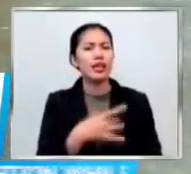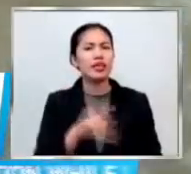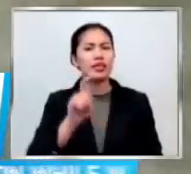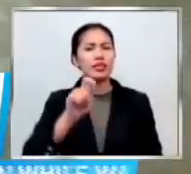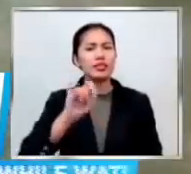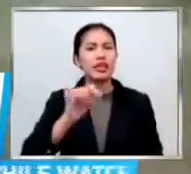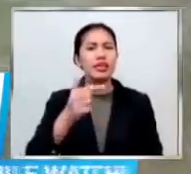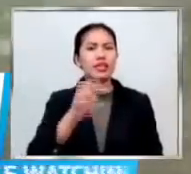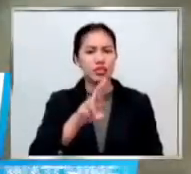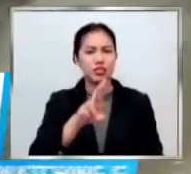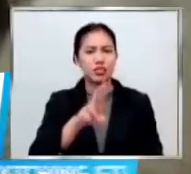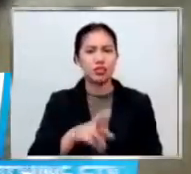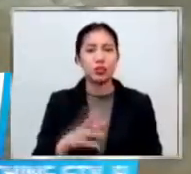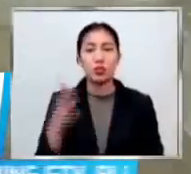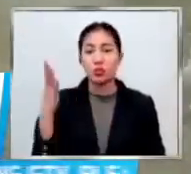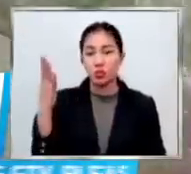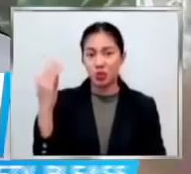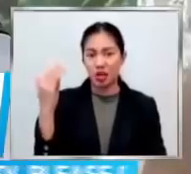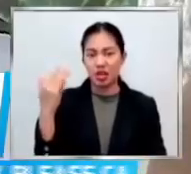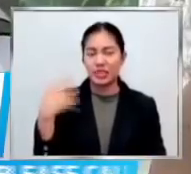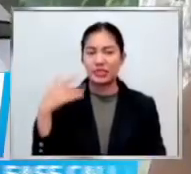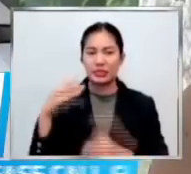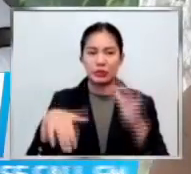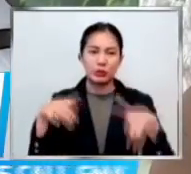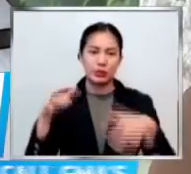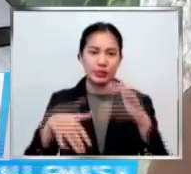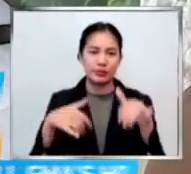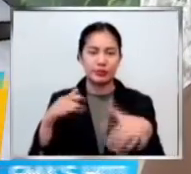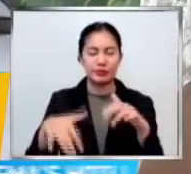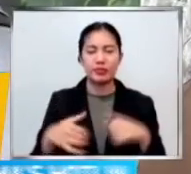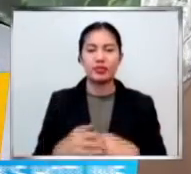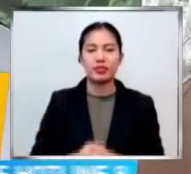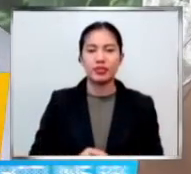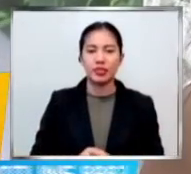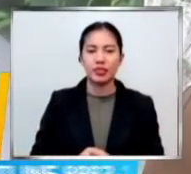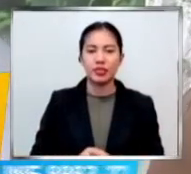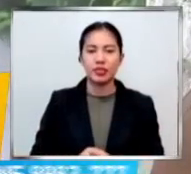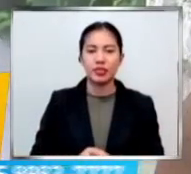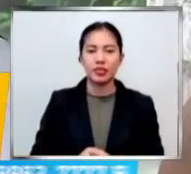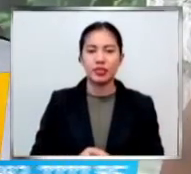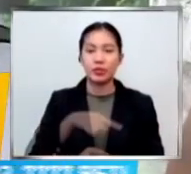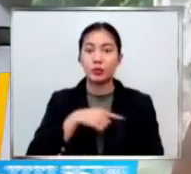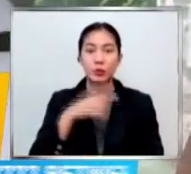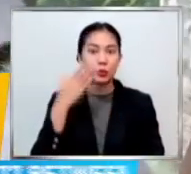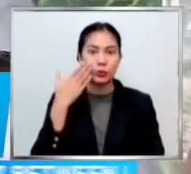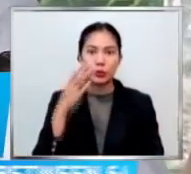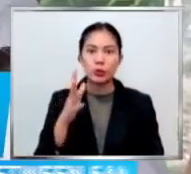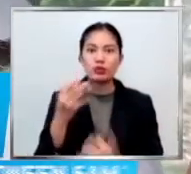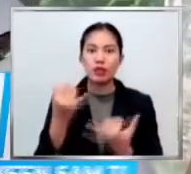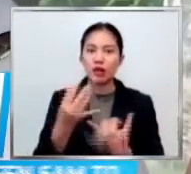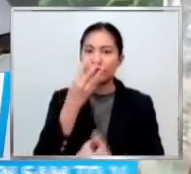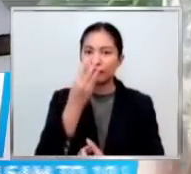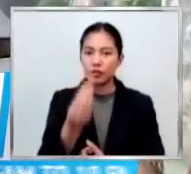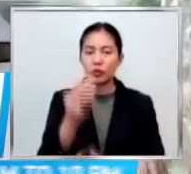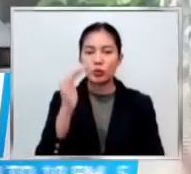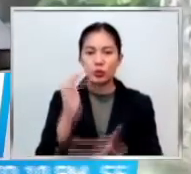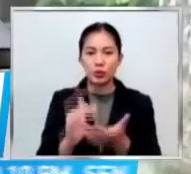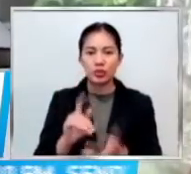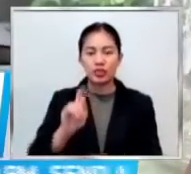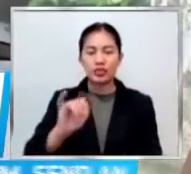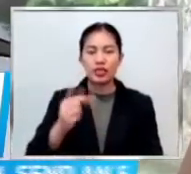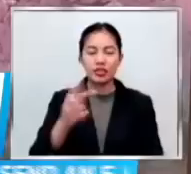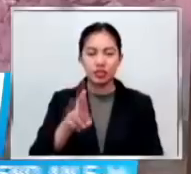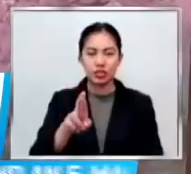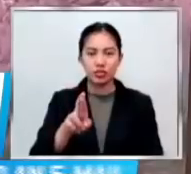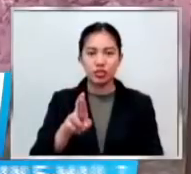Kasi nagsiswimming siya. Hindi namin alam na kumukunti na lang pala sila. At least na-educate din yung mga anak